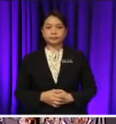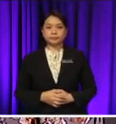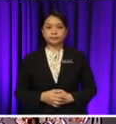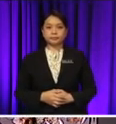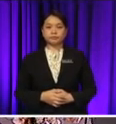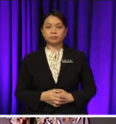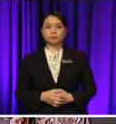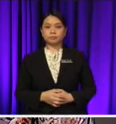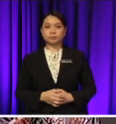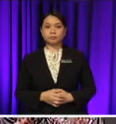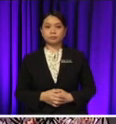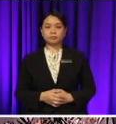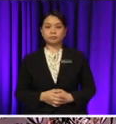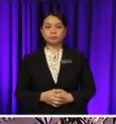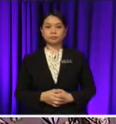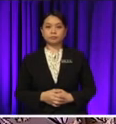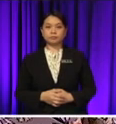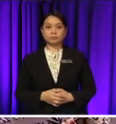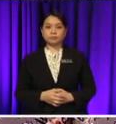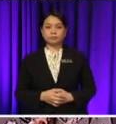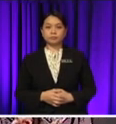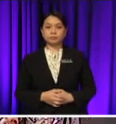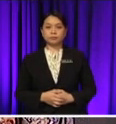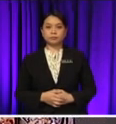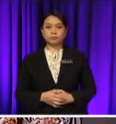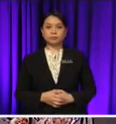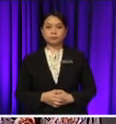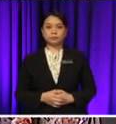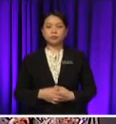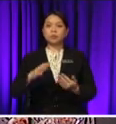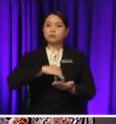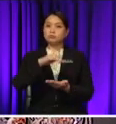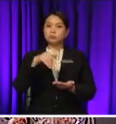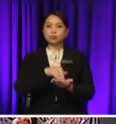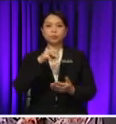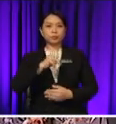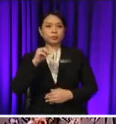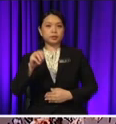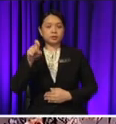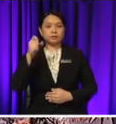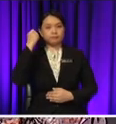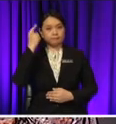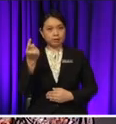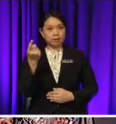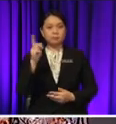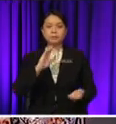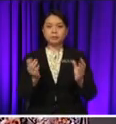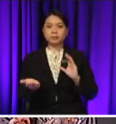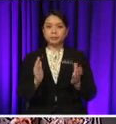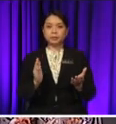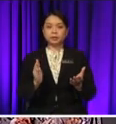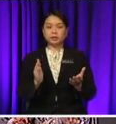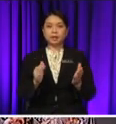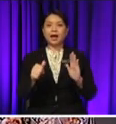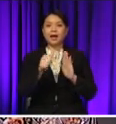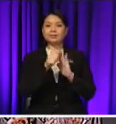sekarang kita tengok yang pertama sekali ialah semua murid masih memohonkan perbandingan antara aktor konsen